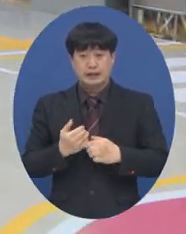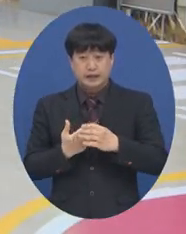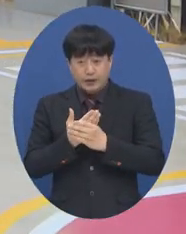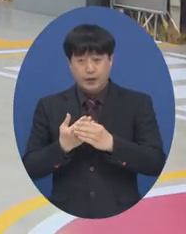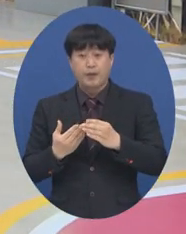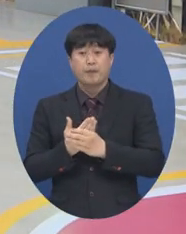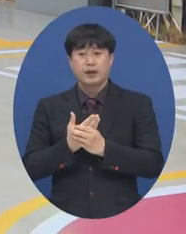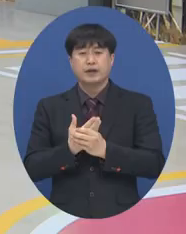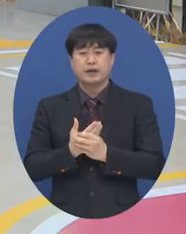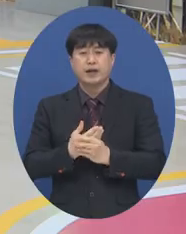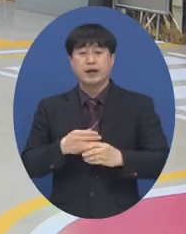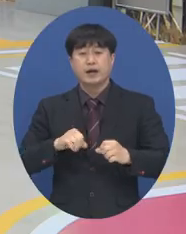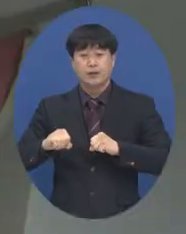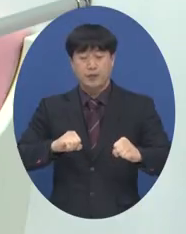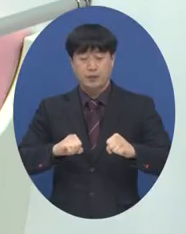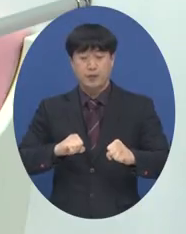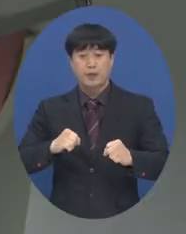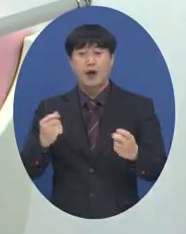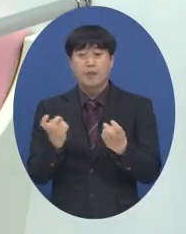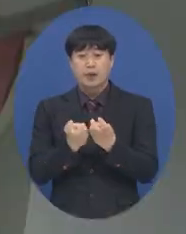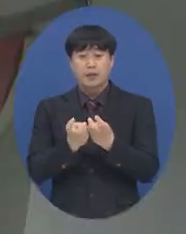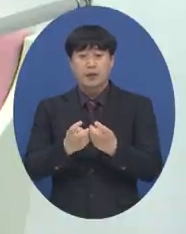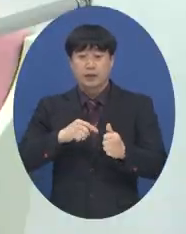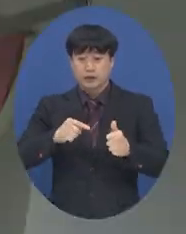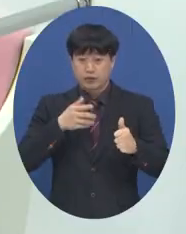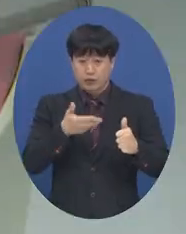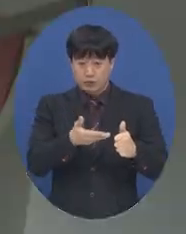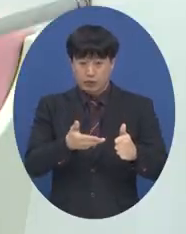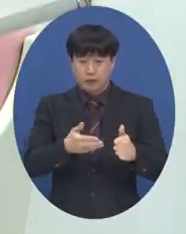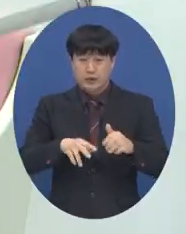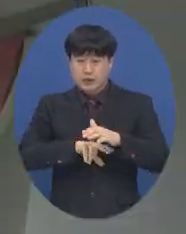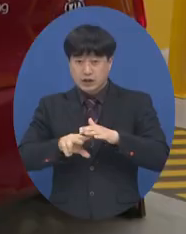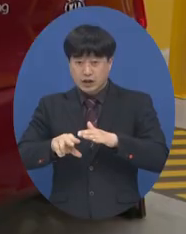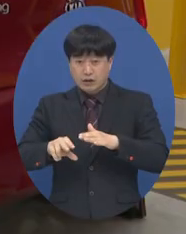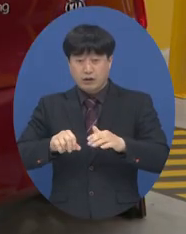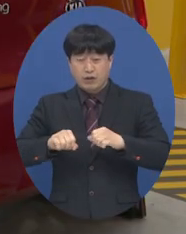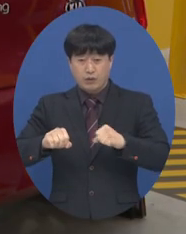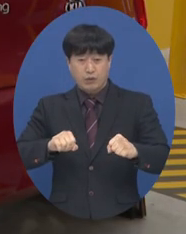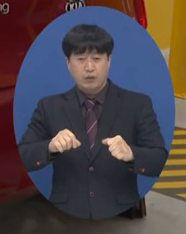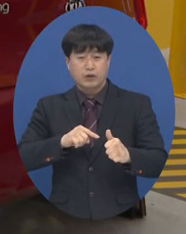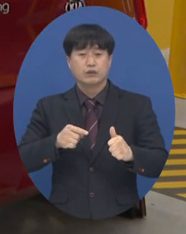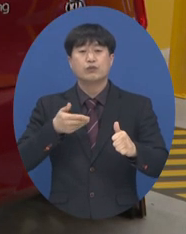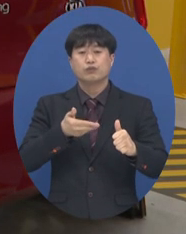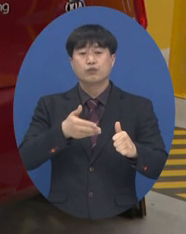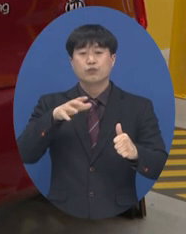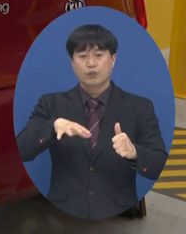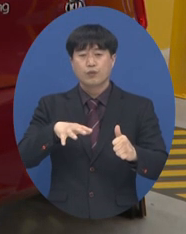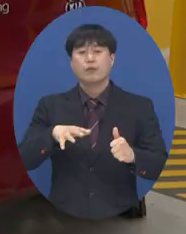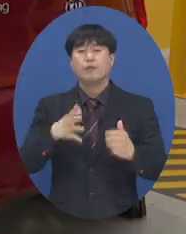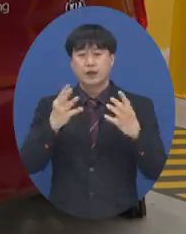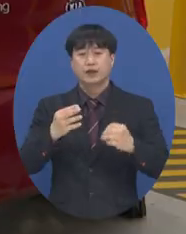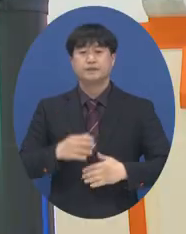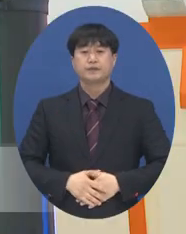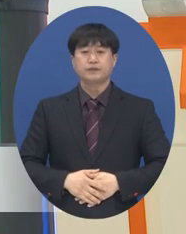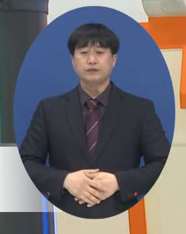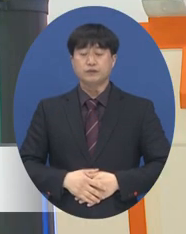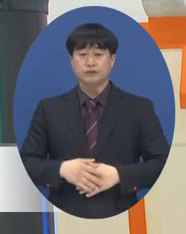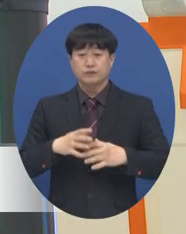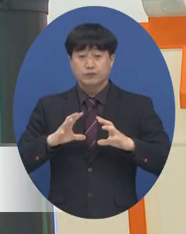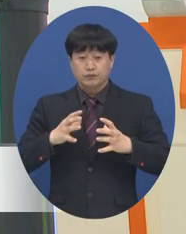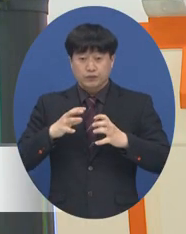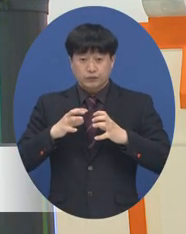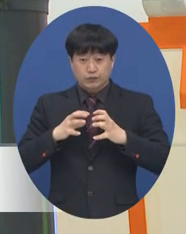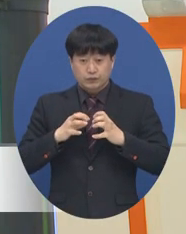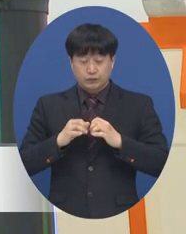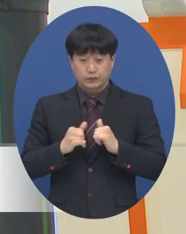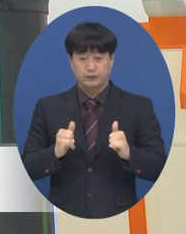체험관, 지하철 사고 시 대피요령을 알려주는 체험존까지 다채롭고 생생한 체험관들이 눈길을 끕니다. 경기도